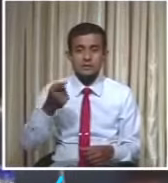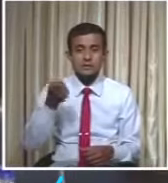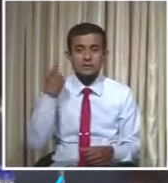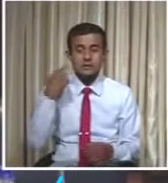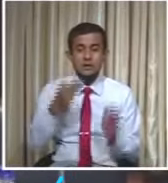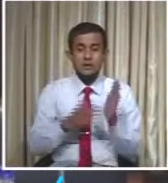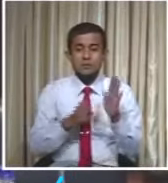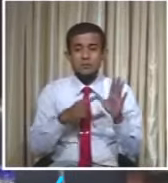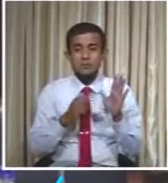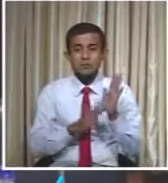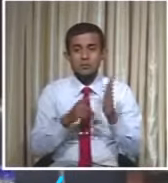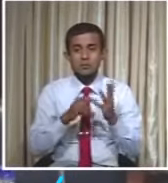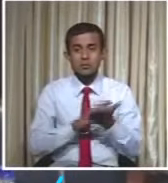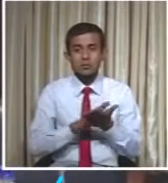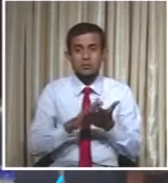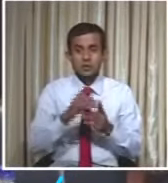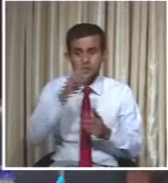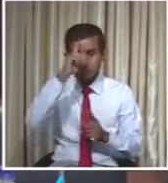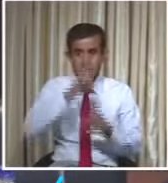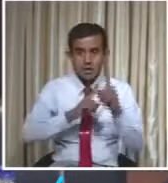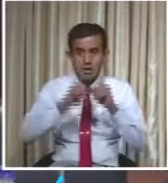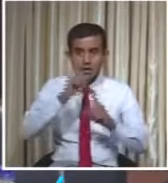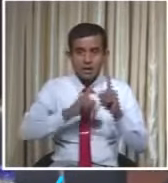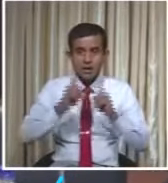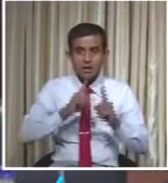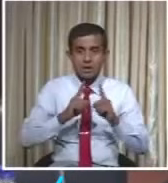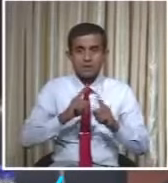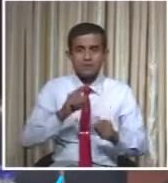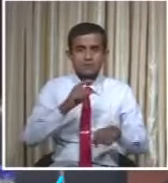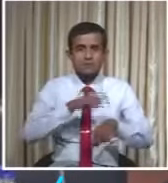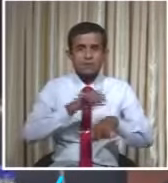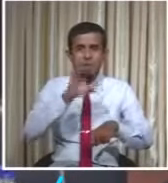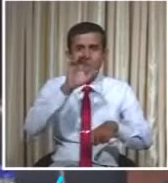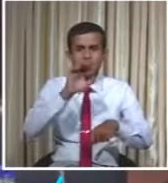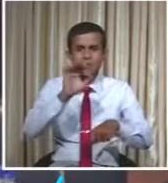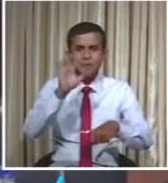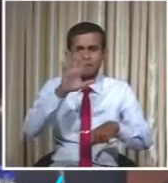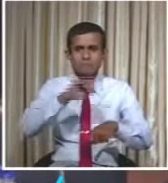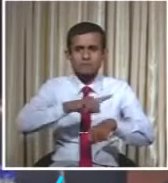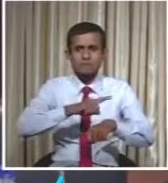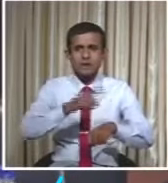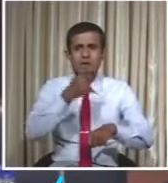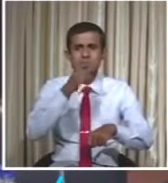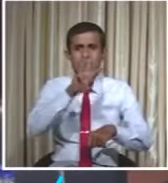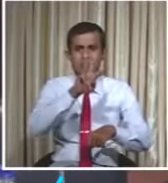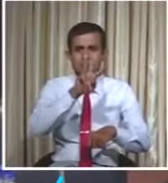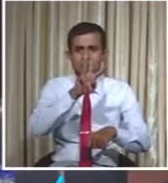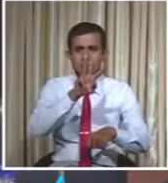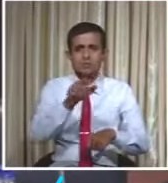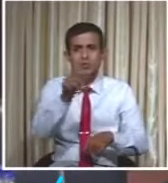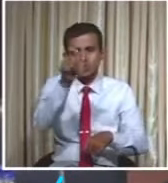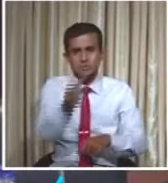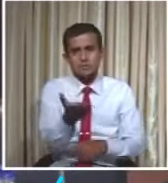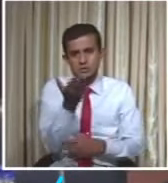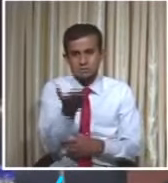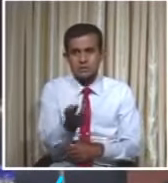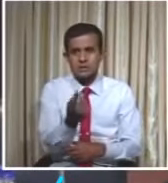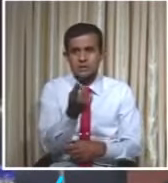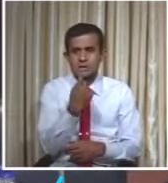මනුෂ්‍ය රාජකාරී මැතිතුමා කතා කරනකොට පහට එතුමා විනාඩි 13යි කතා කරලා තිබ්බේ මම ඔබතුමාගේ ඉල්ලීමක්